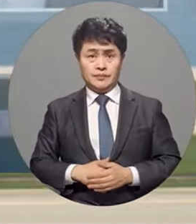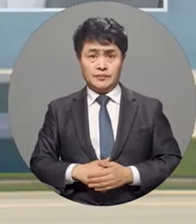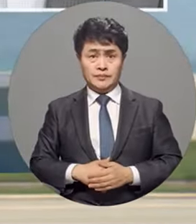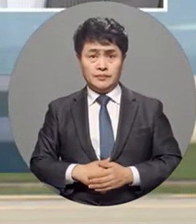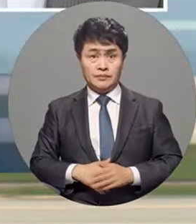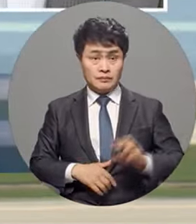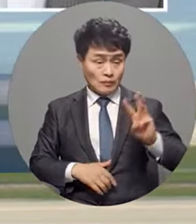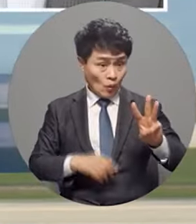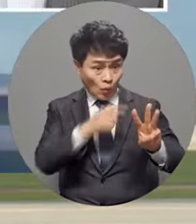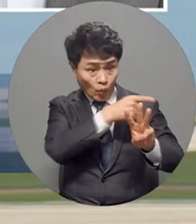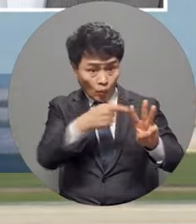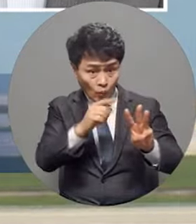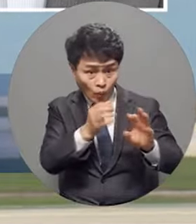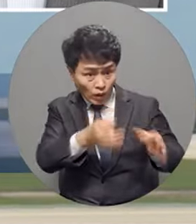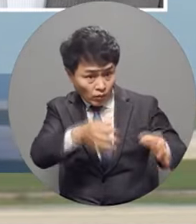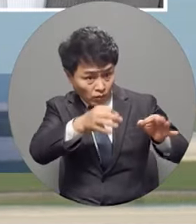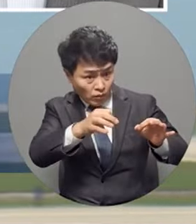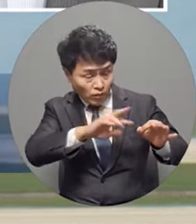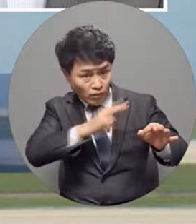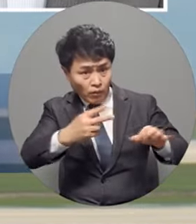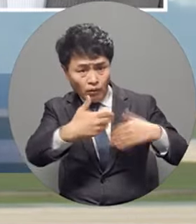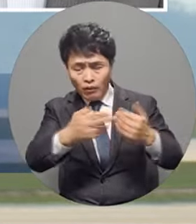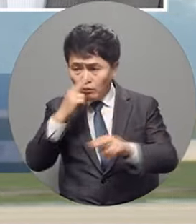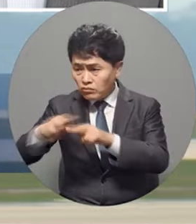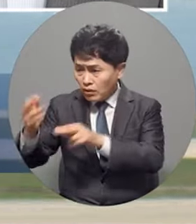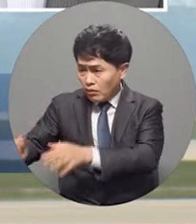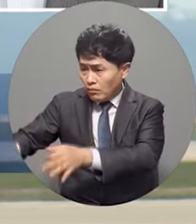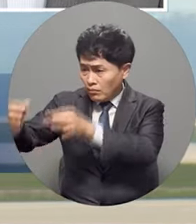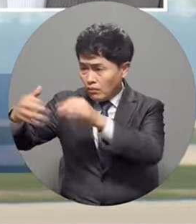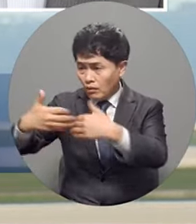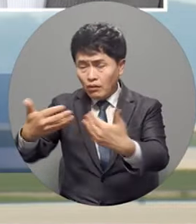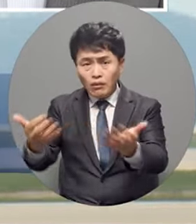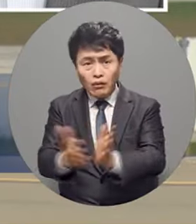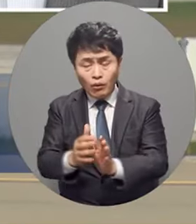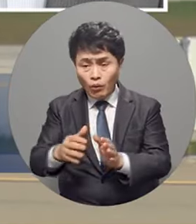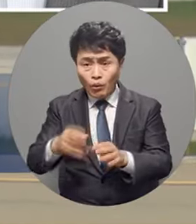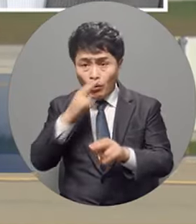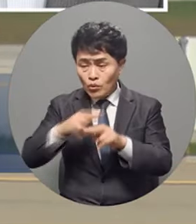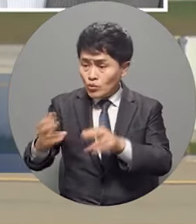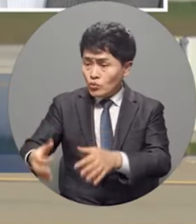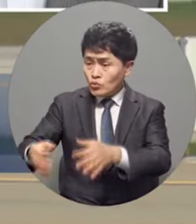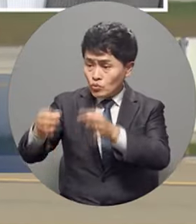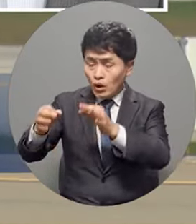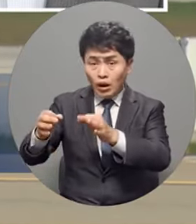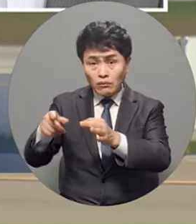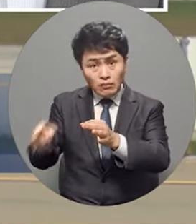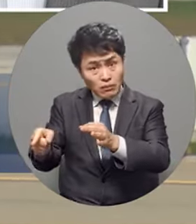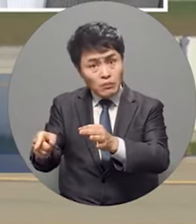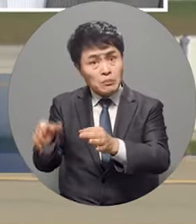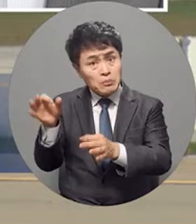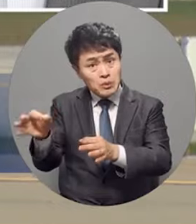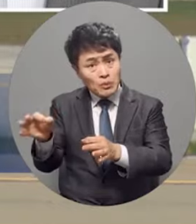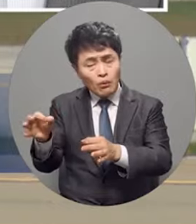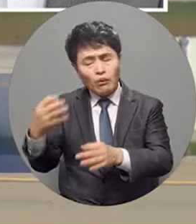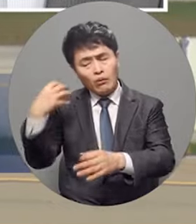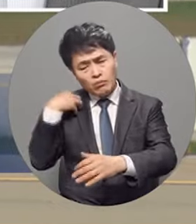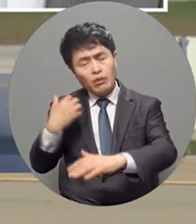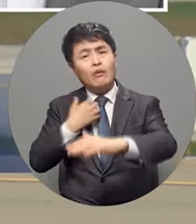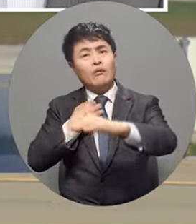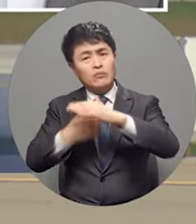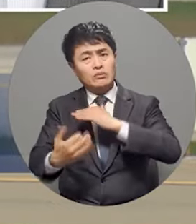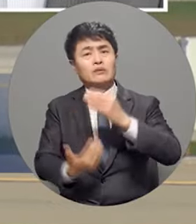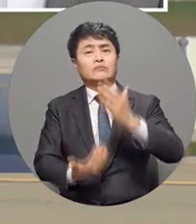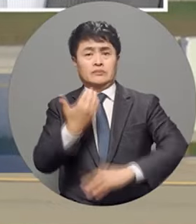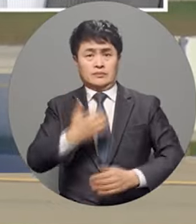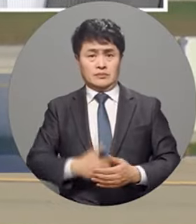환율이나 유가가 이렇게 오르면은 분명히 그 유류 할증료를 부과하더라도 비용 부담이 생길 수밖에